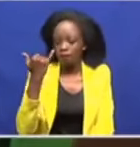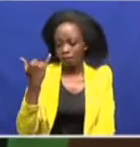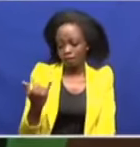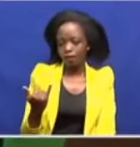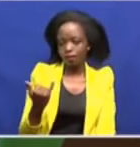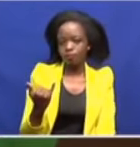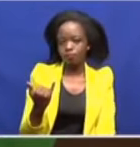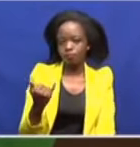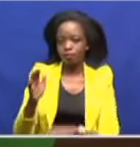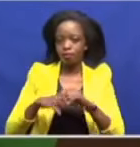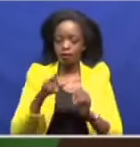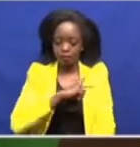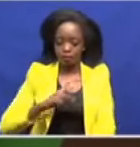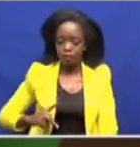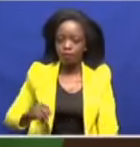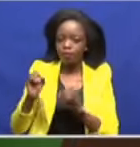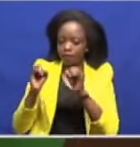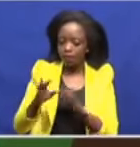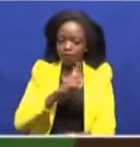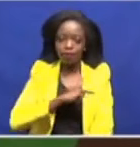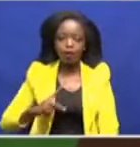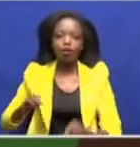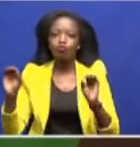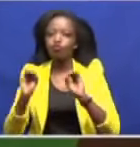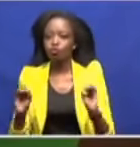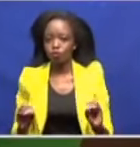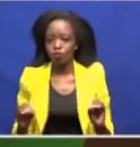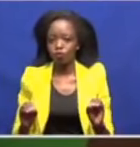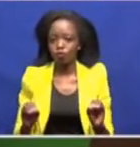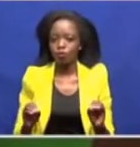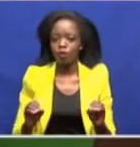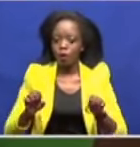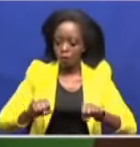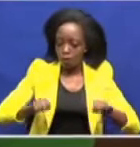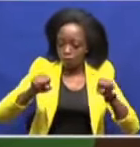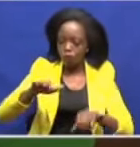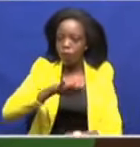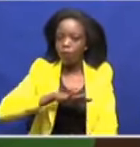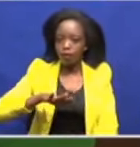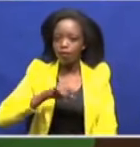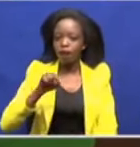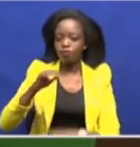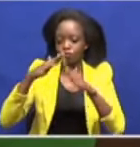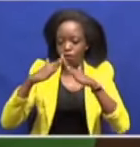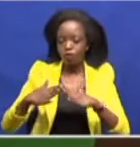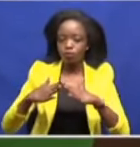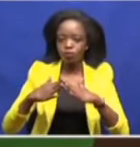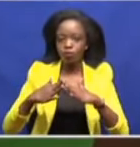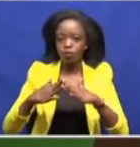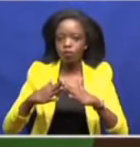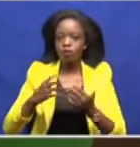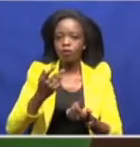mfalme, kwa sababu kama mfalme hayupo, the master of the palace ama mkuu wa nyumba ya